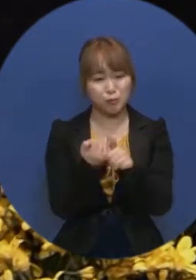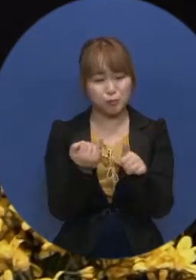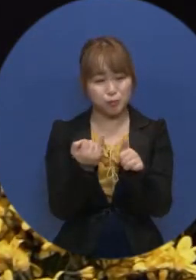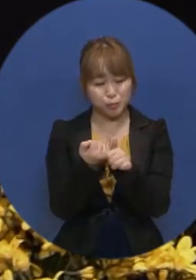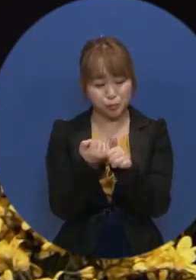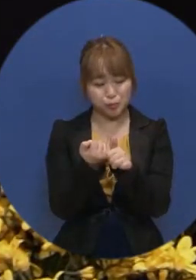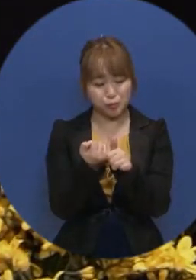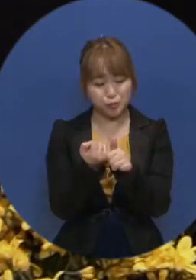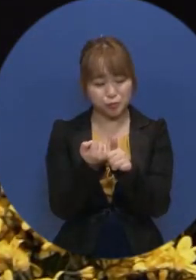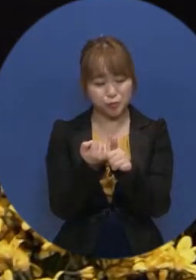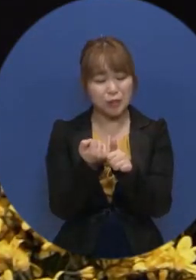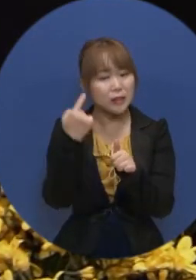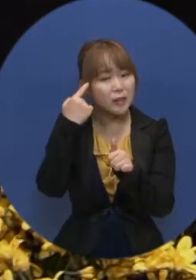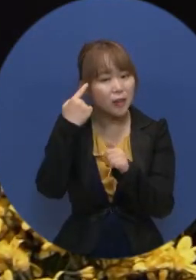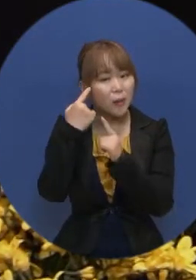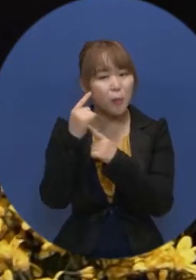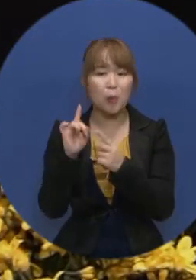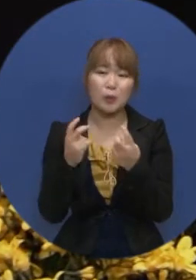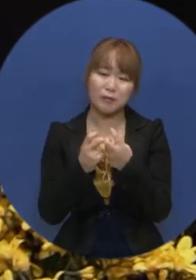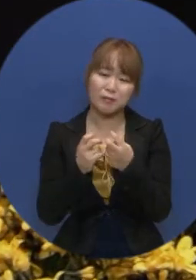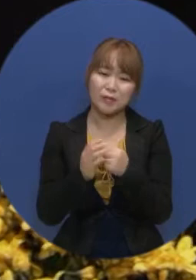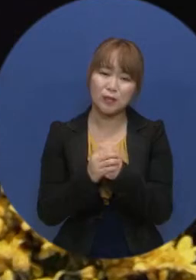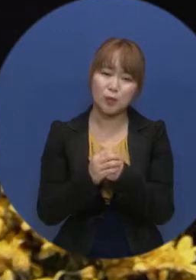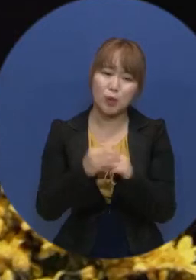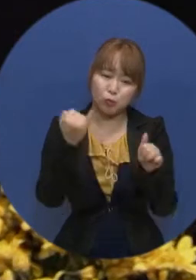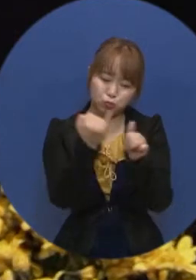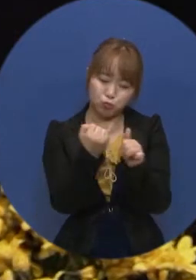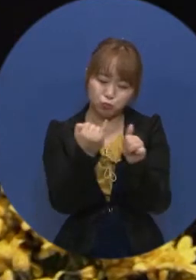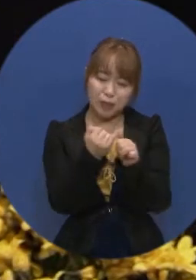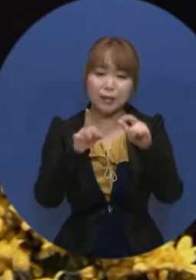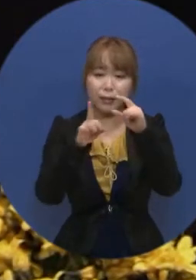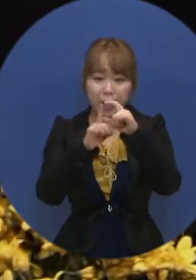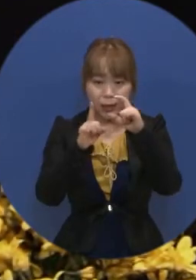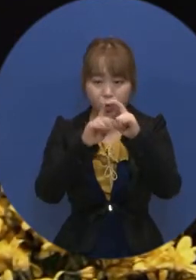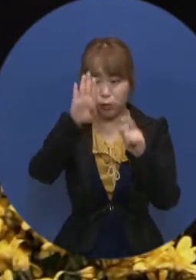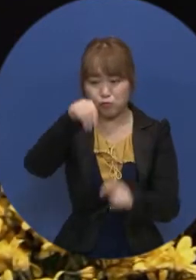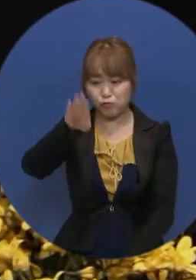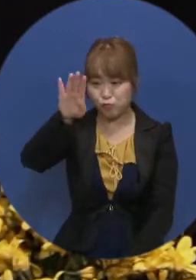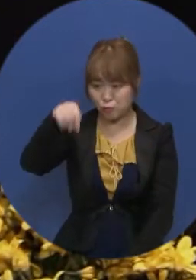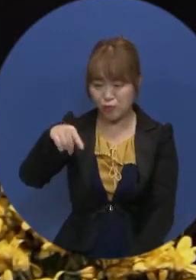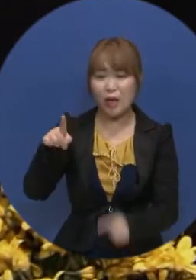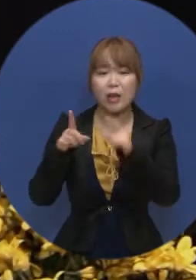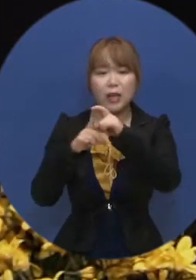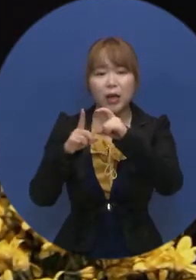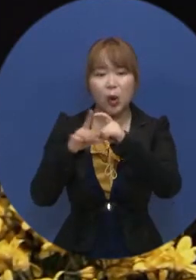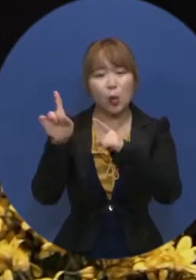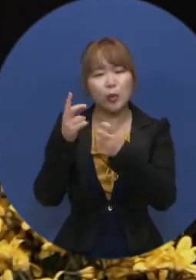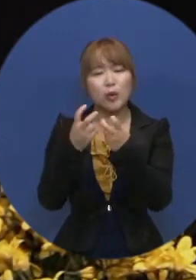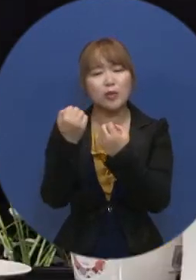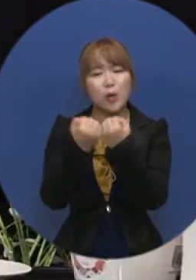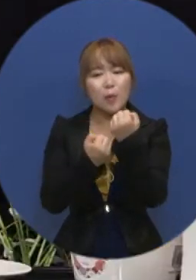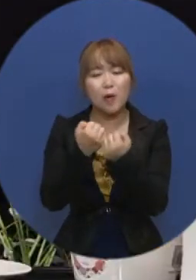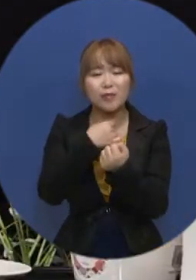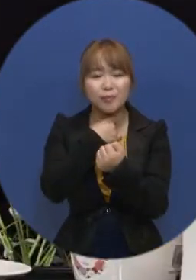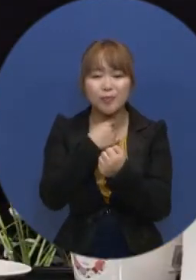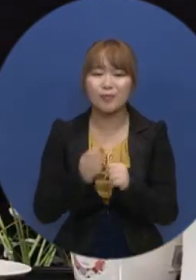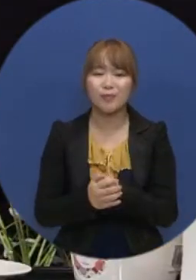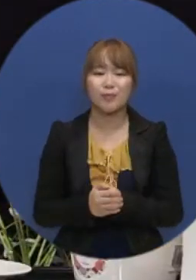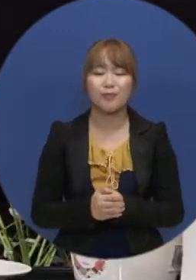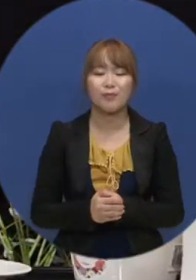부부를 어떻게 생각할까요? 부부라는 단어를 어떻게 말하고 싶으세요?